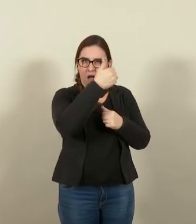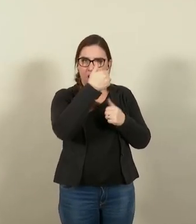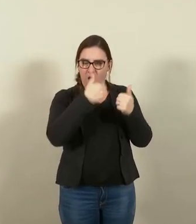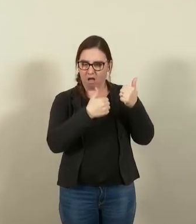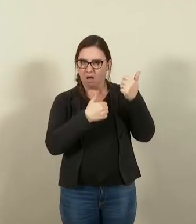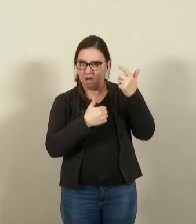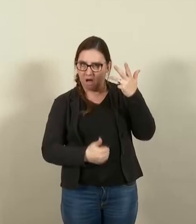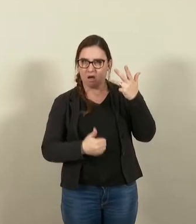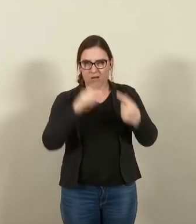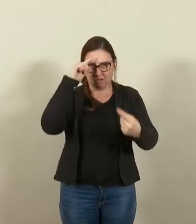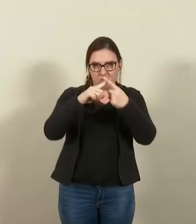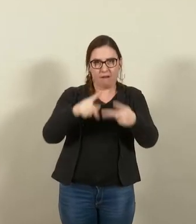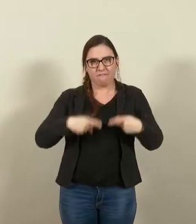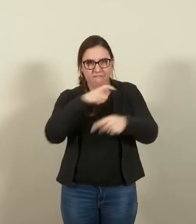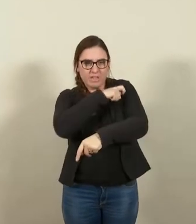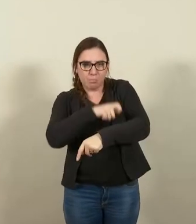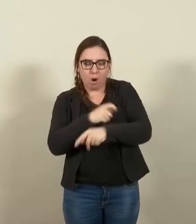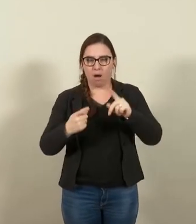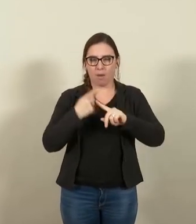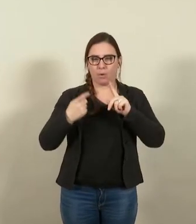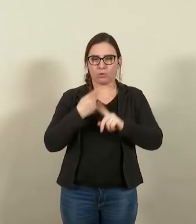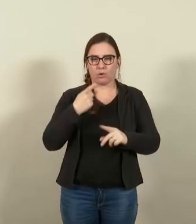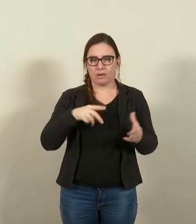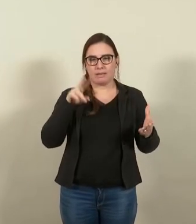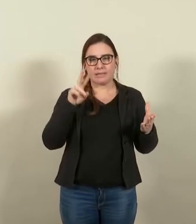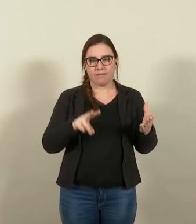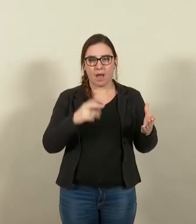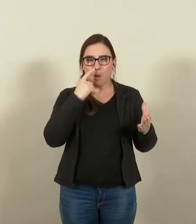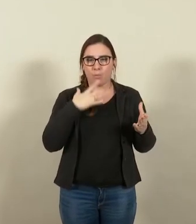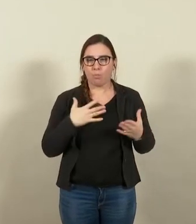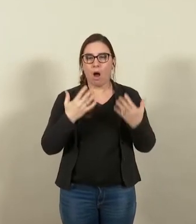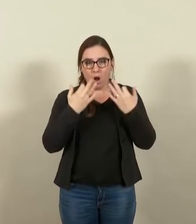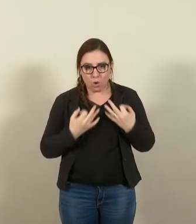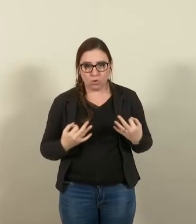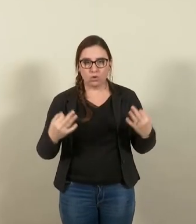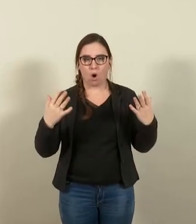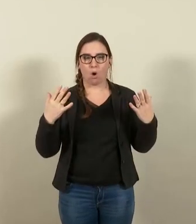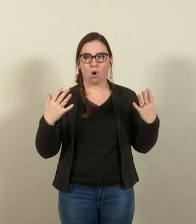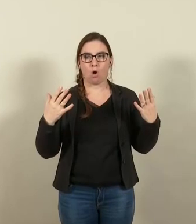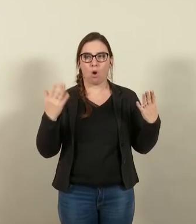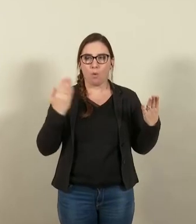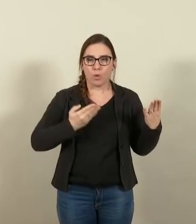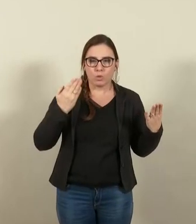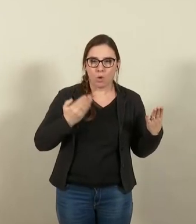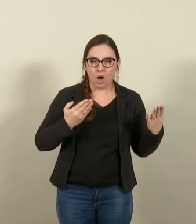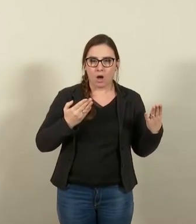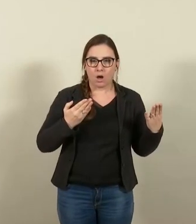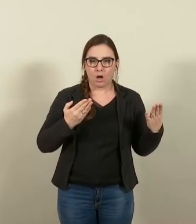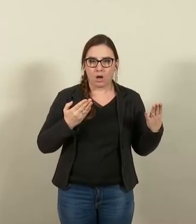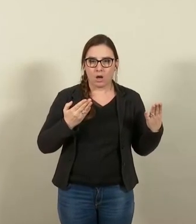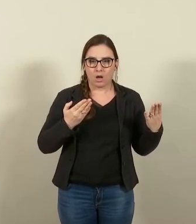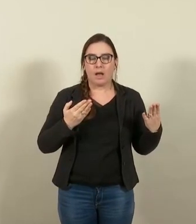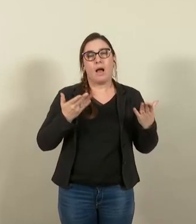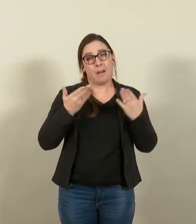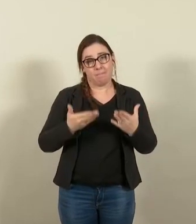très importantes à la vie sportive à Grenoble et honnêtement ça mérite de prendre le temps donc je je je vais prendre